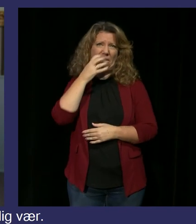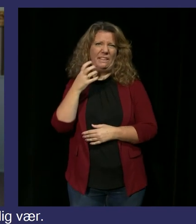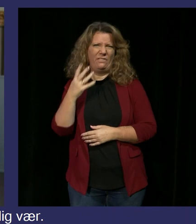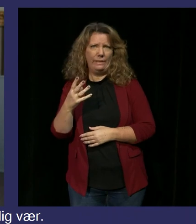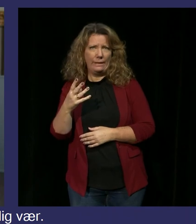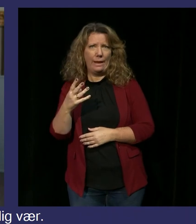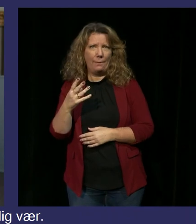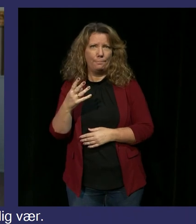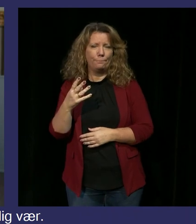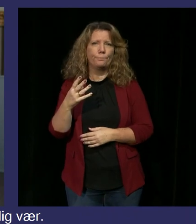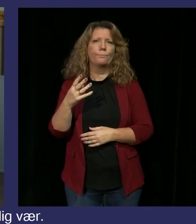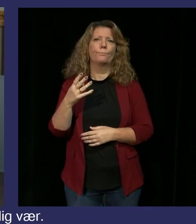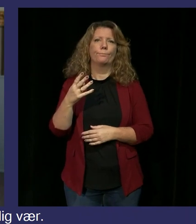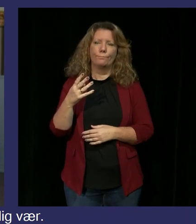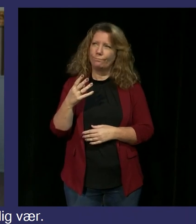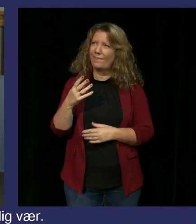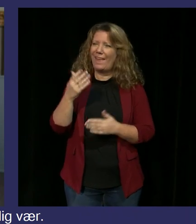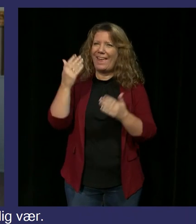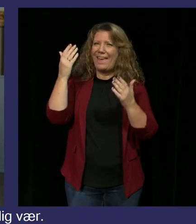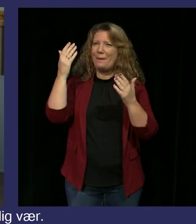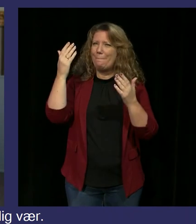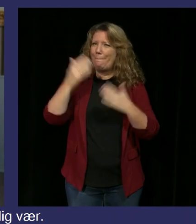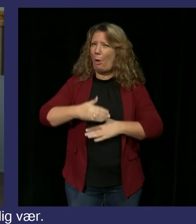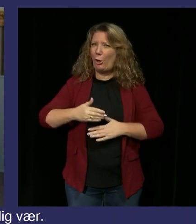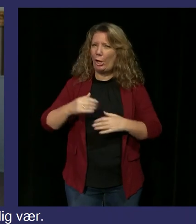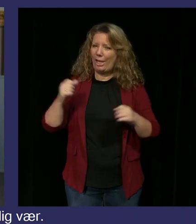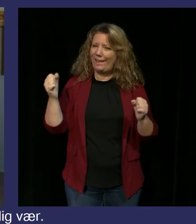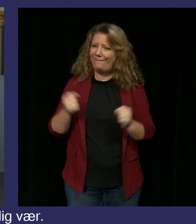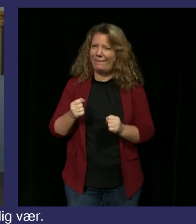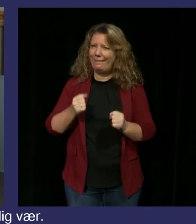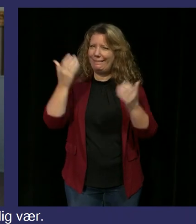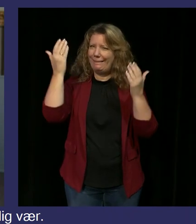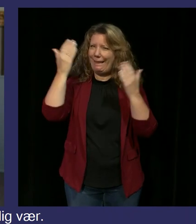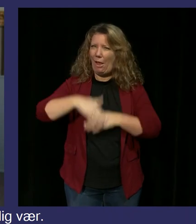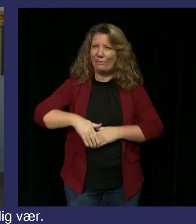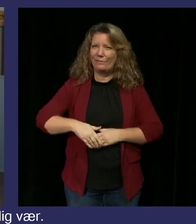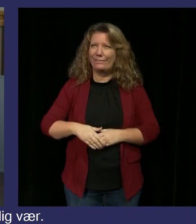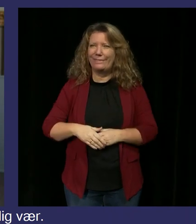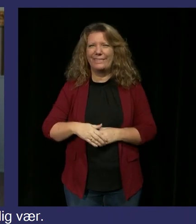en mørk vinternatt, dårlig vær,